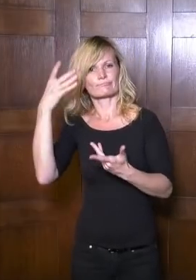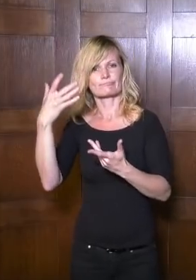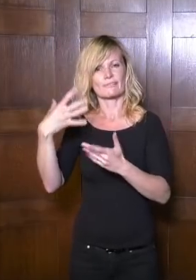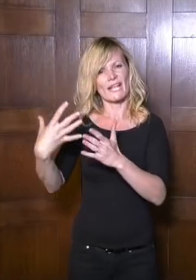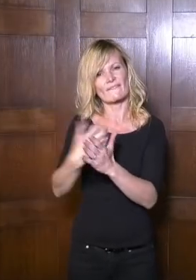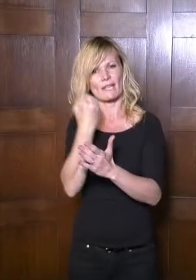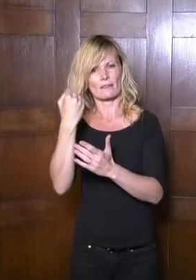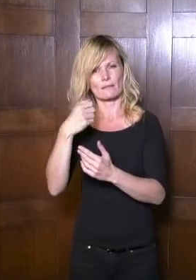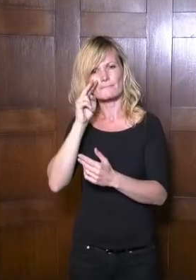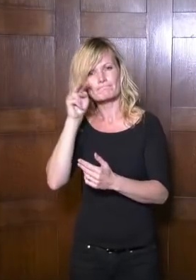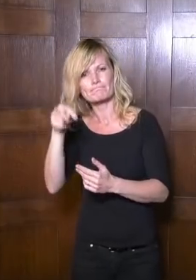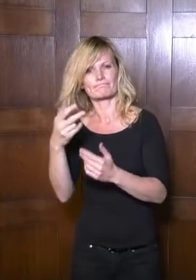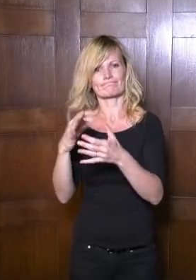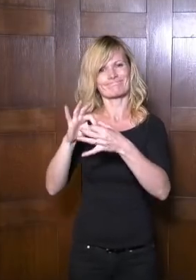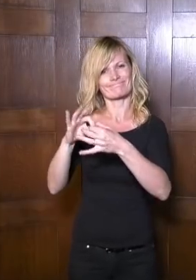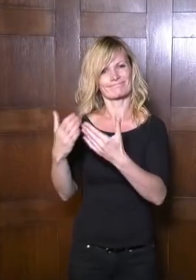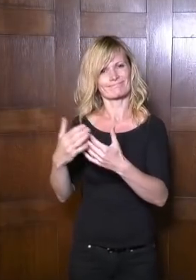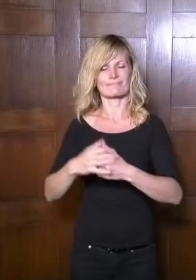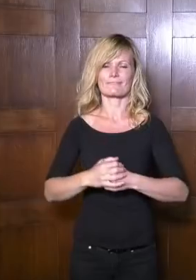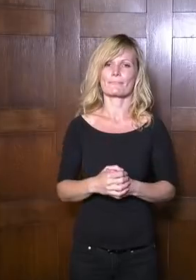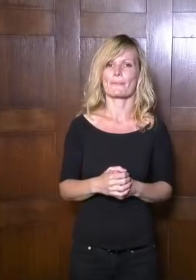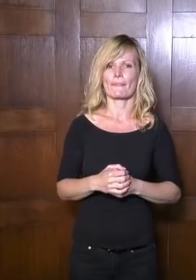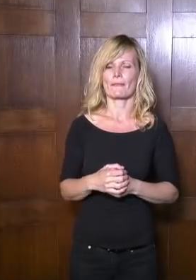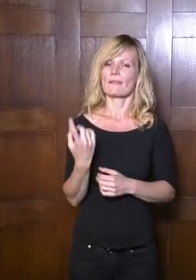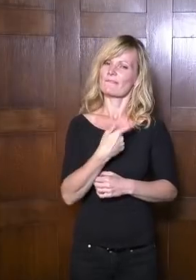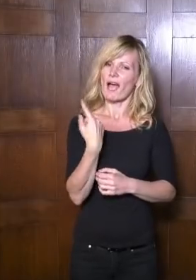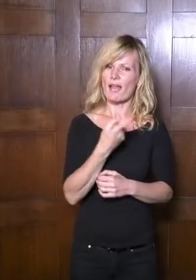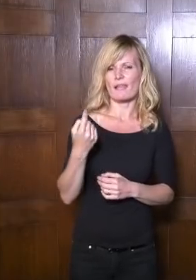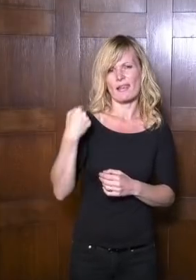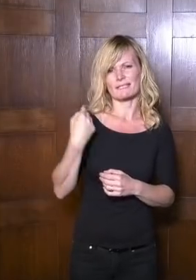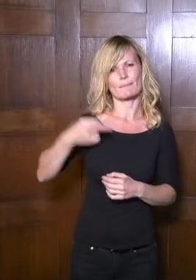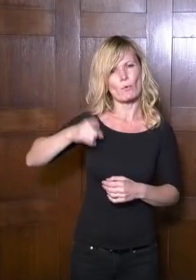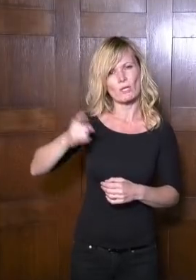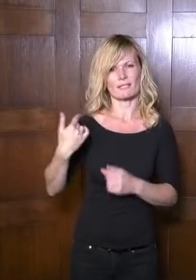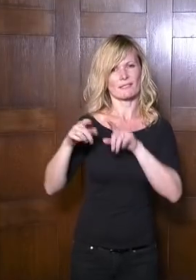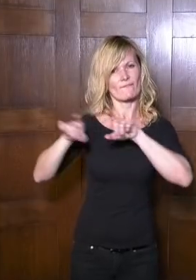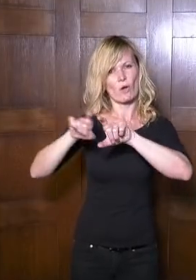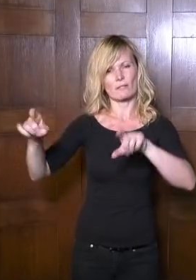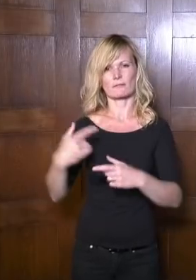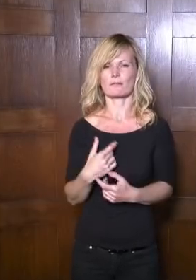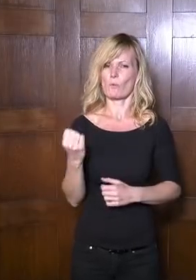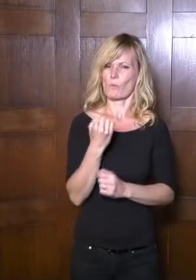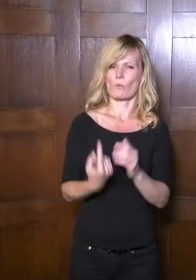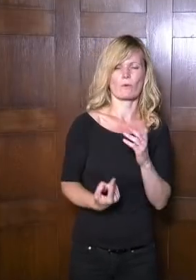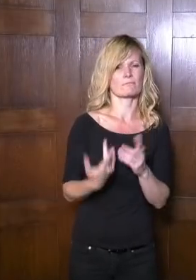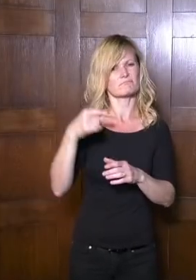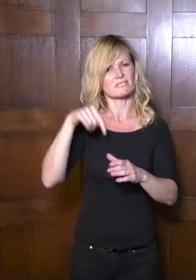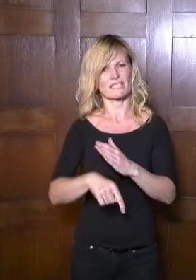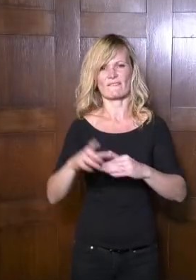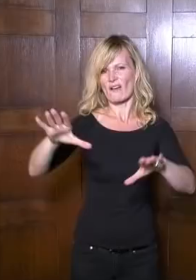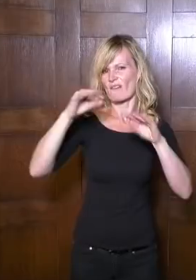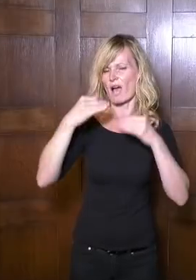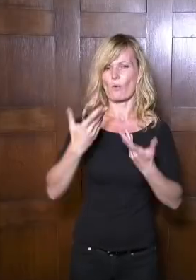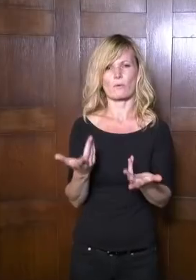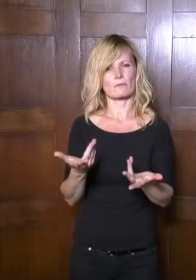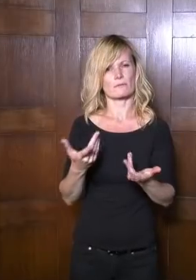Wir alle haben in diesen vergangenen Wochen und Monaten sehr einschneidende Erfahrungen gemacht. Und es ist